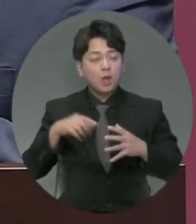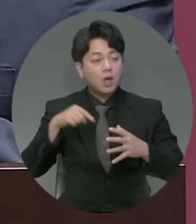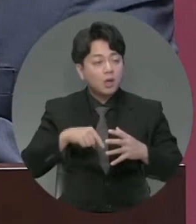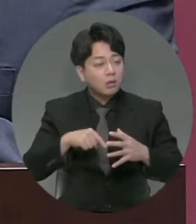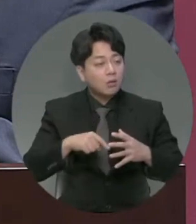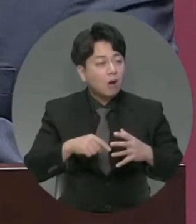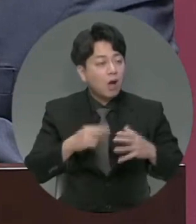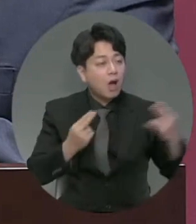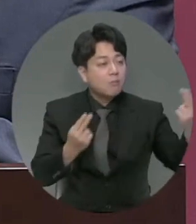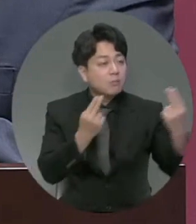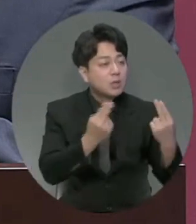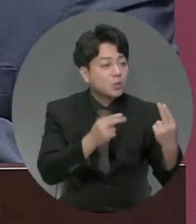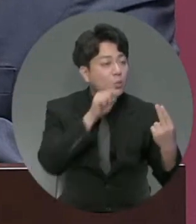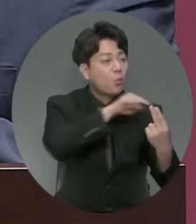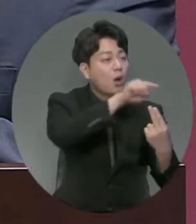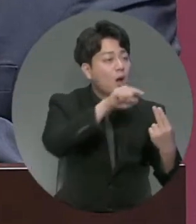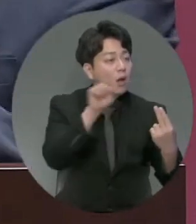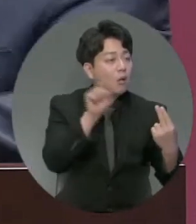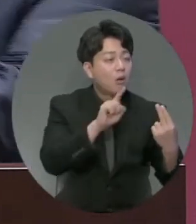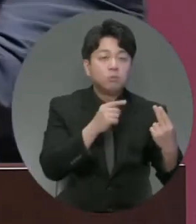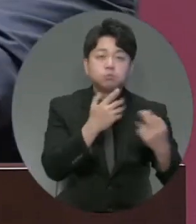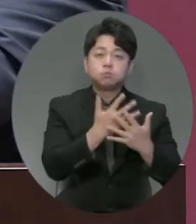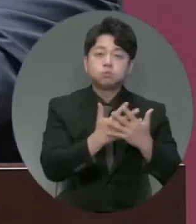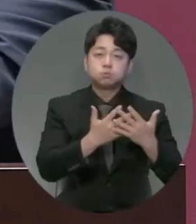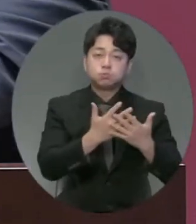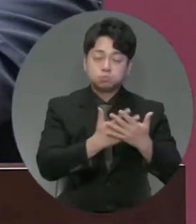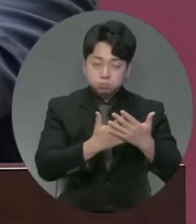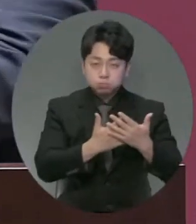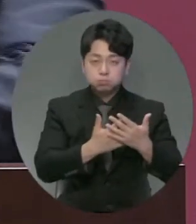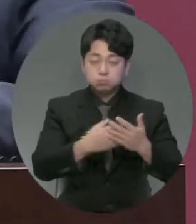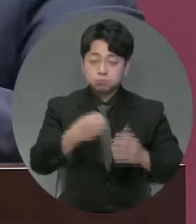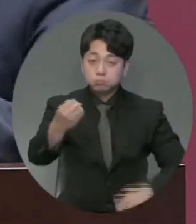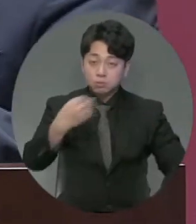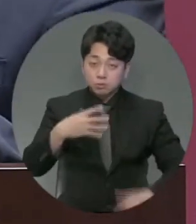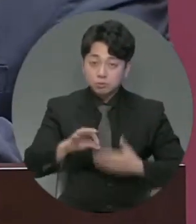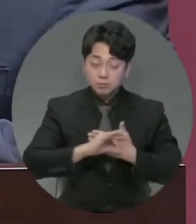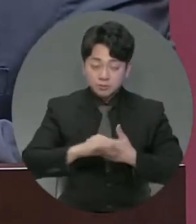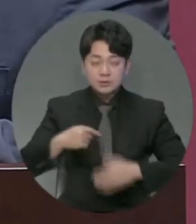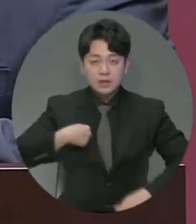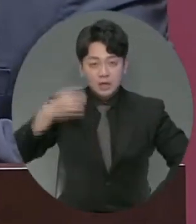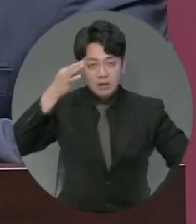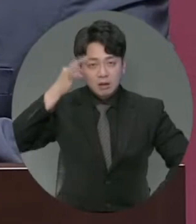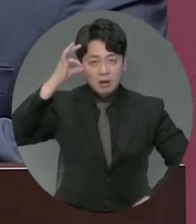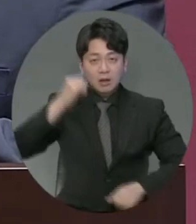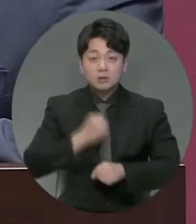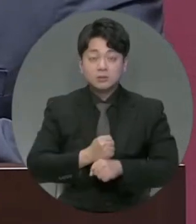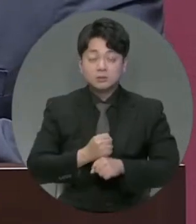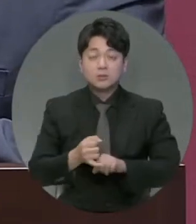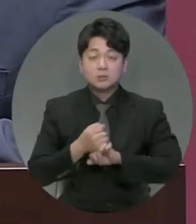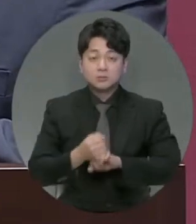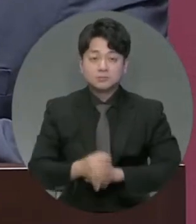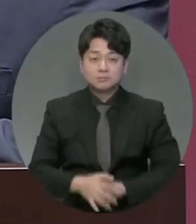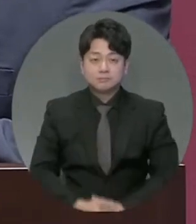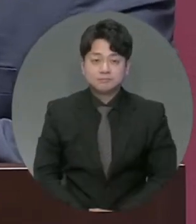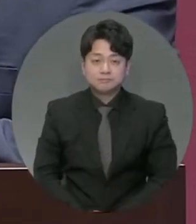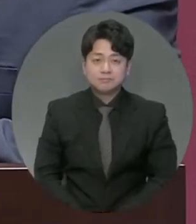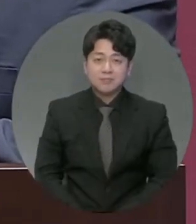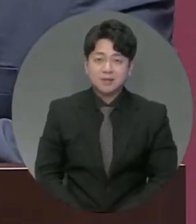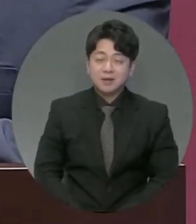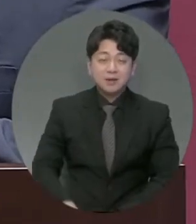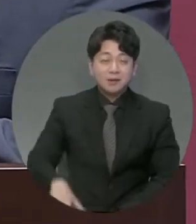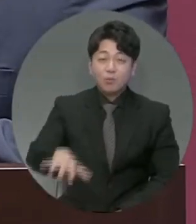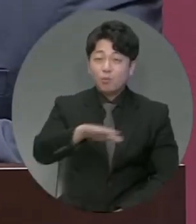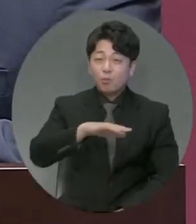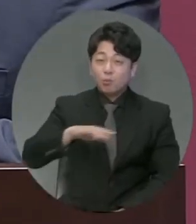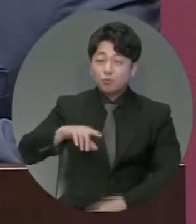못하겠습니다. 혹시 의원님께서 저 상기시켜 주신다면 제가 답변을 하겠습니다. 어떻게 하나같이 윤석열 정부 강요들은